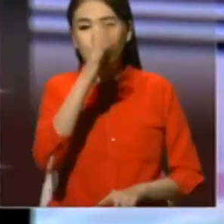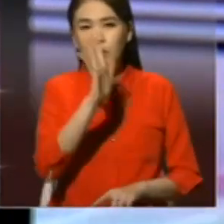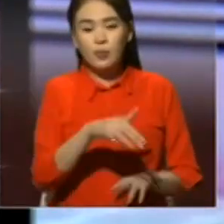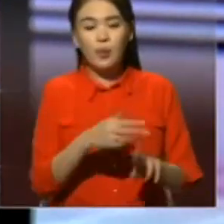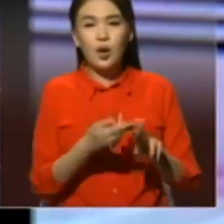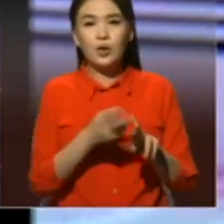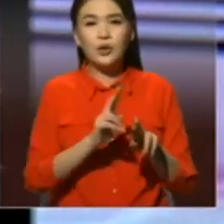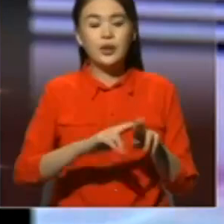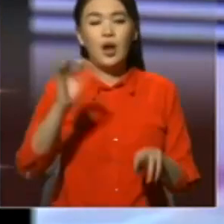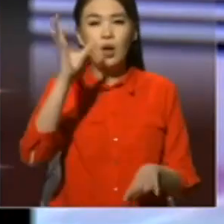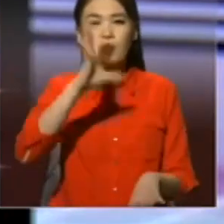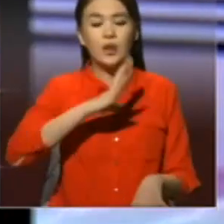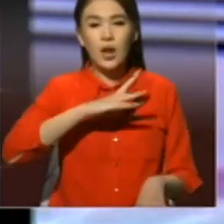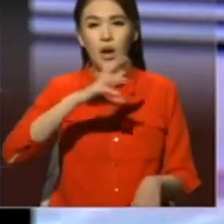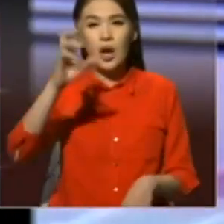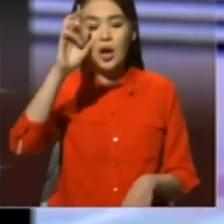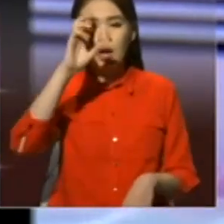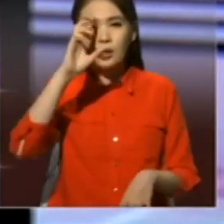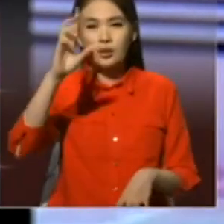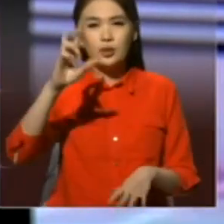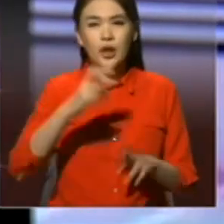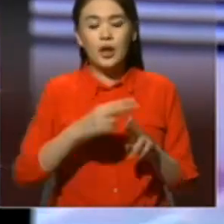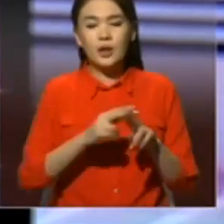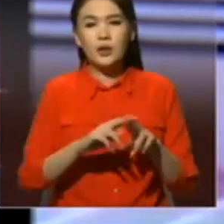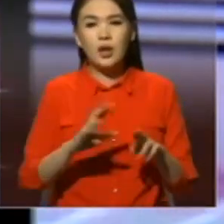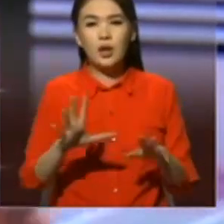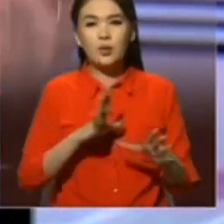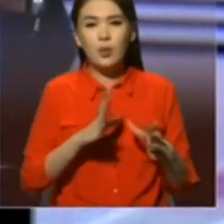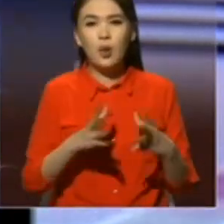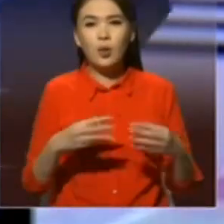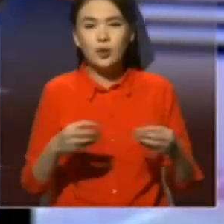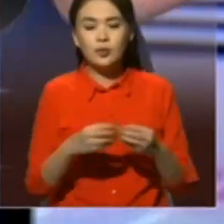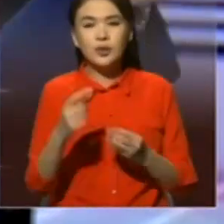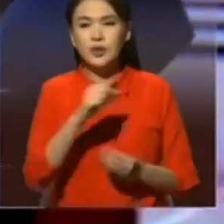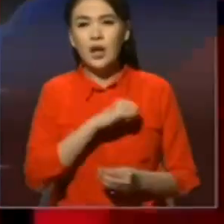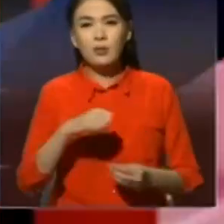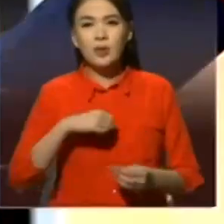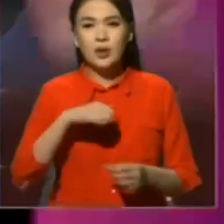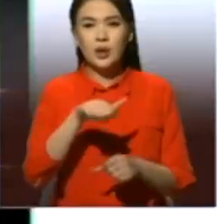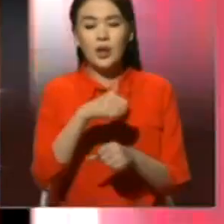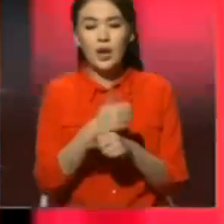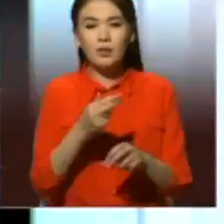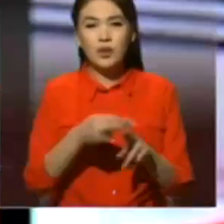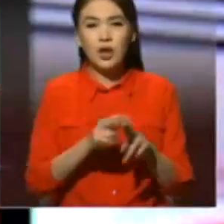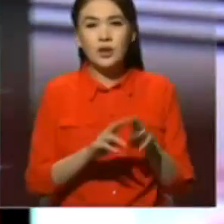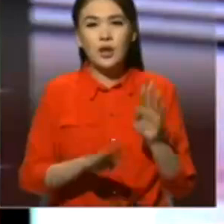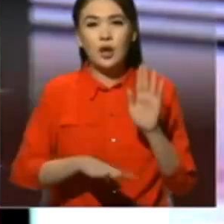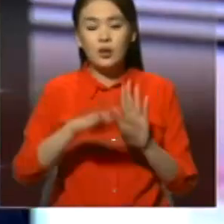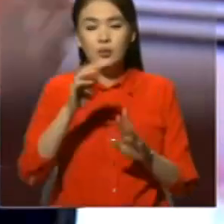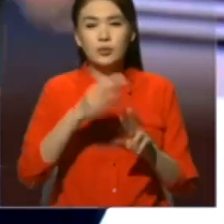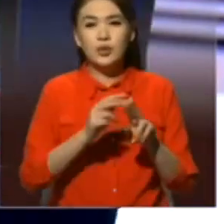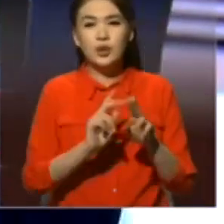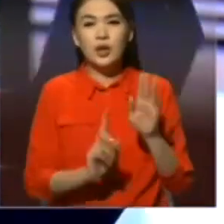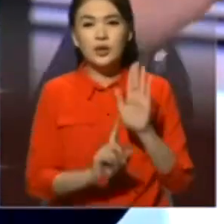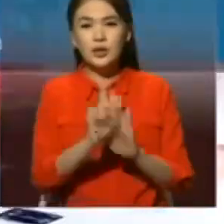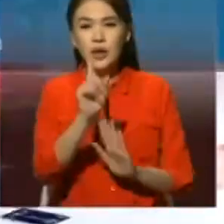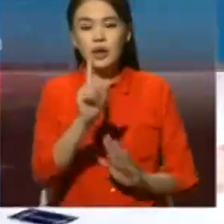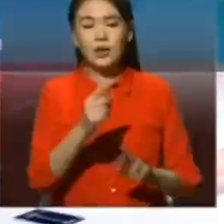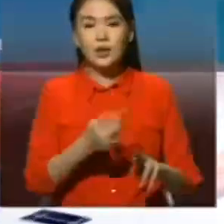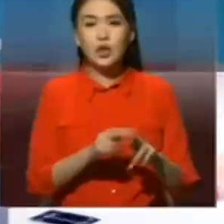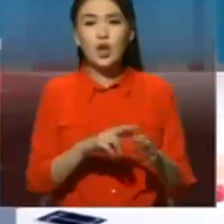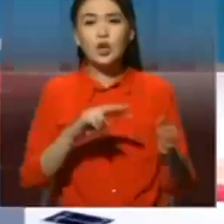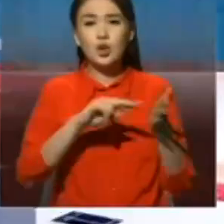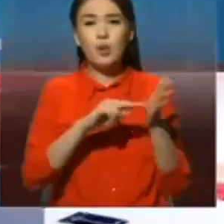келген нәрсенің мемлекеттің тірегі отбасы. Сол отбасынан бастайды. Мен қазақтану мен мың бала жобасында мына жобаның